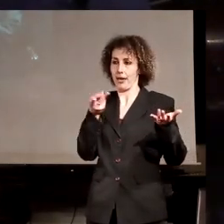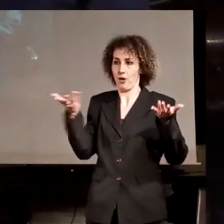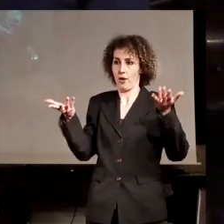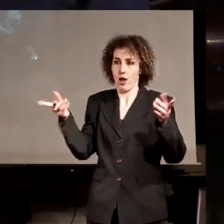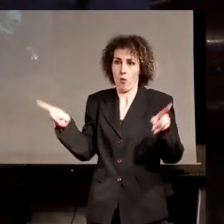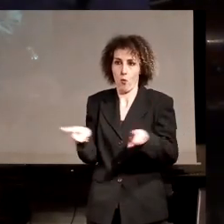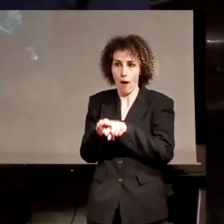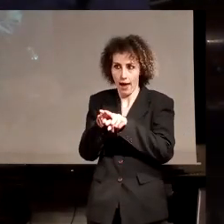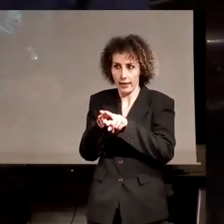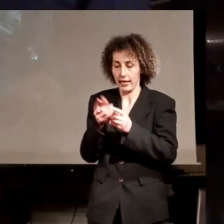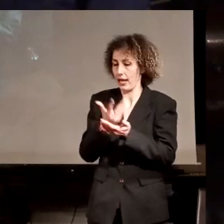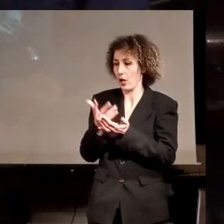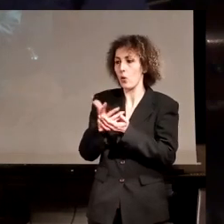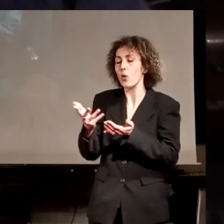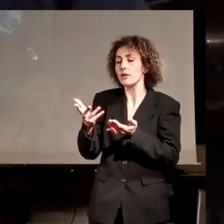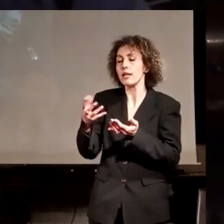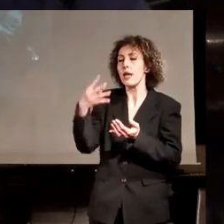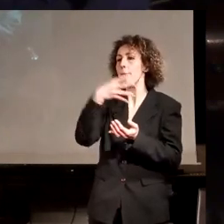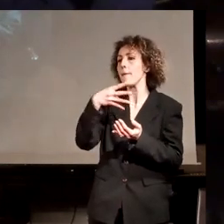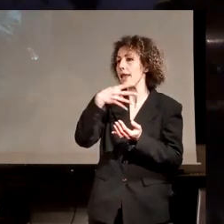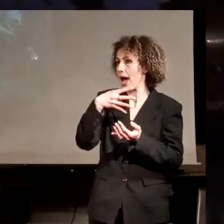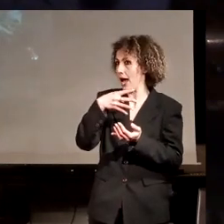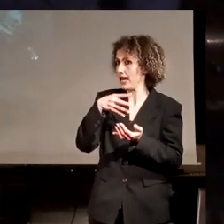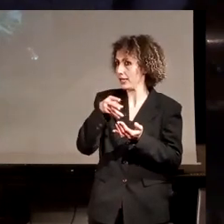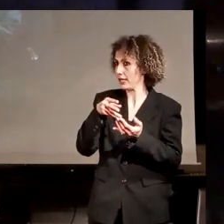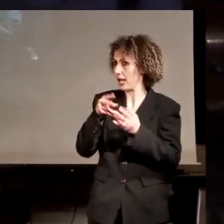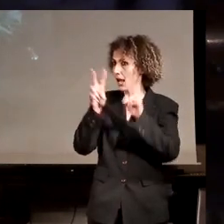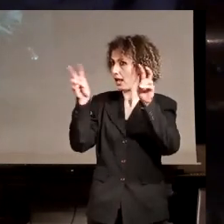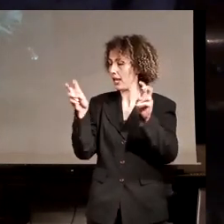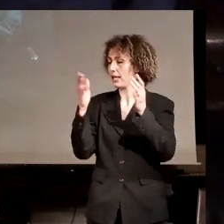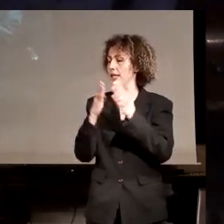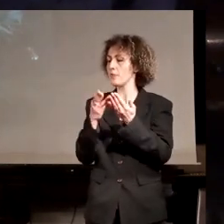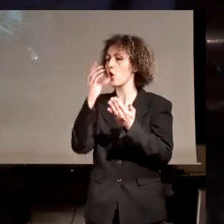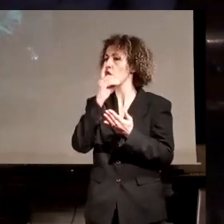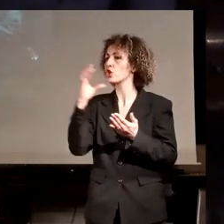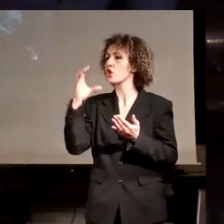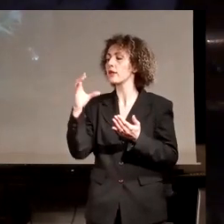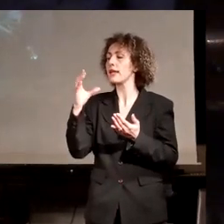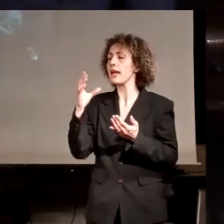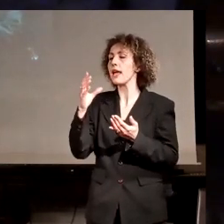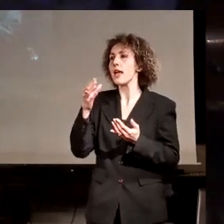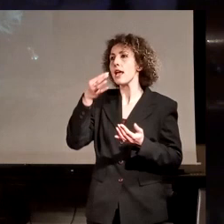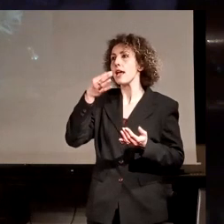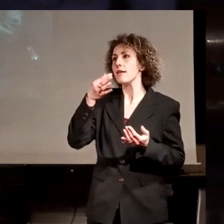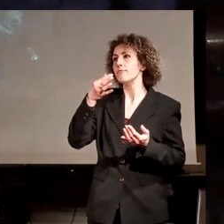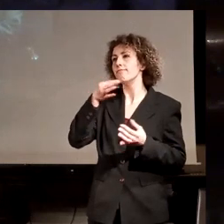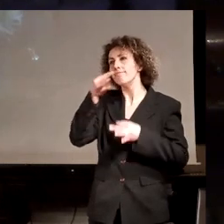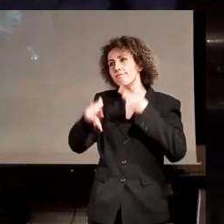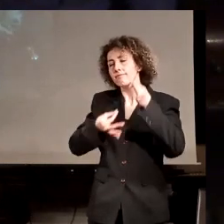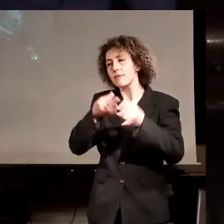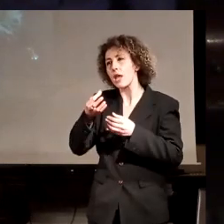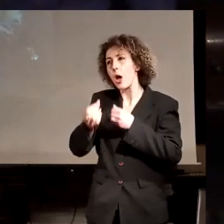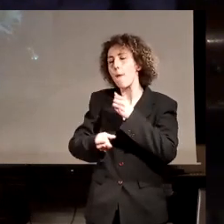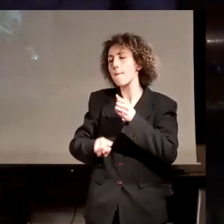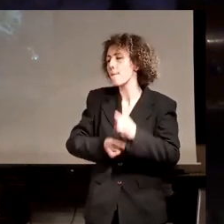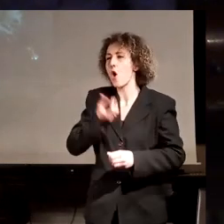questo racconto pierre menard autore del chisciotte per chi non lo conoscesse parla di un poeta simbolista